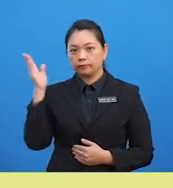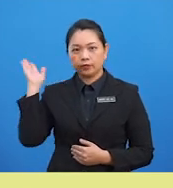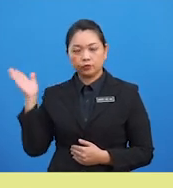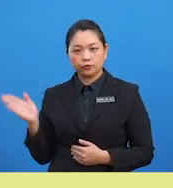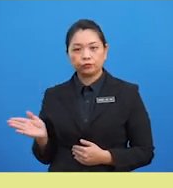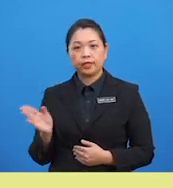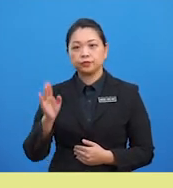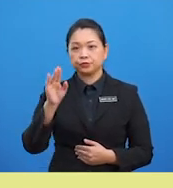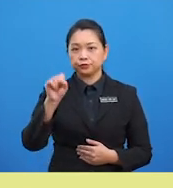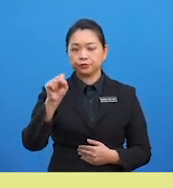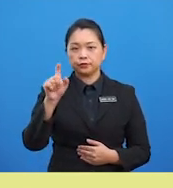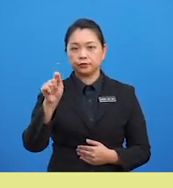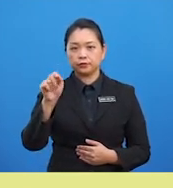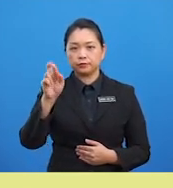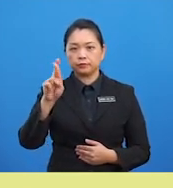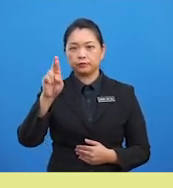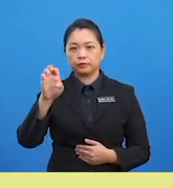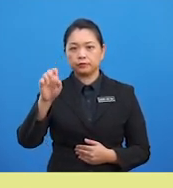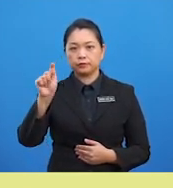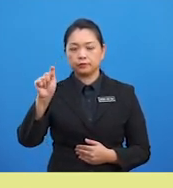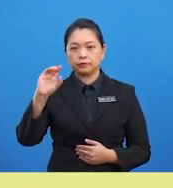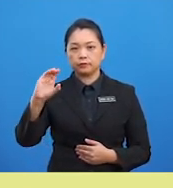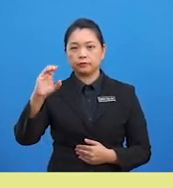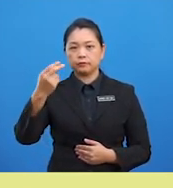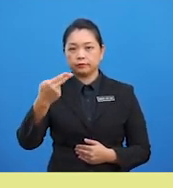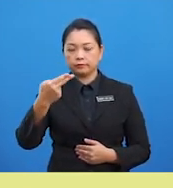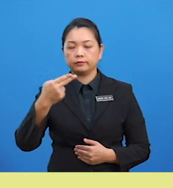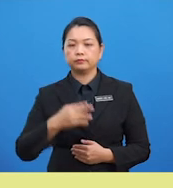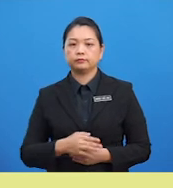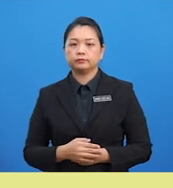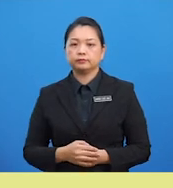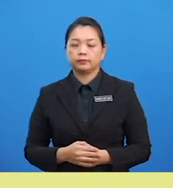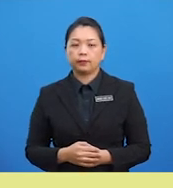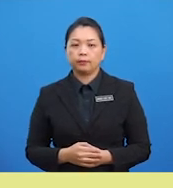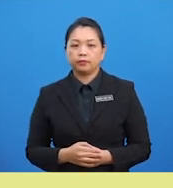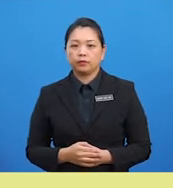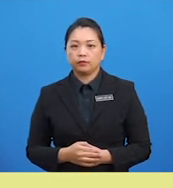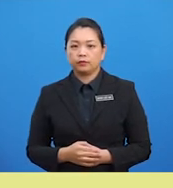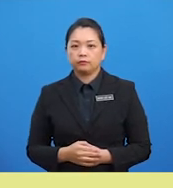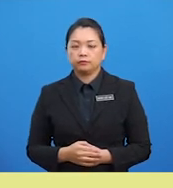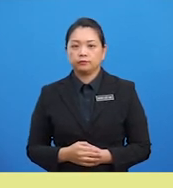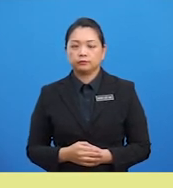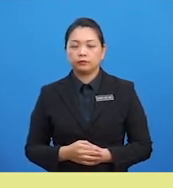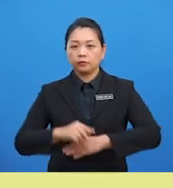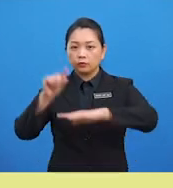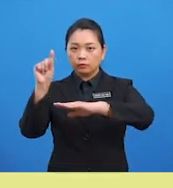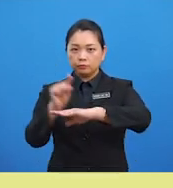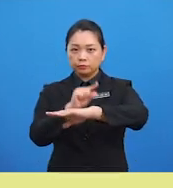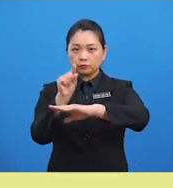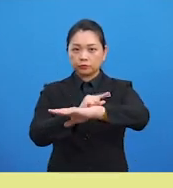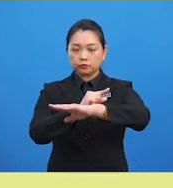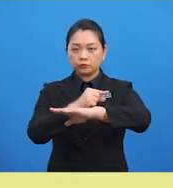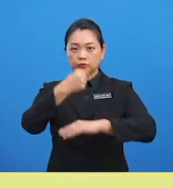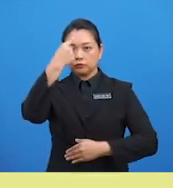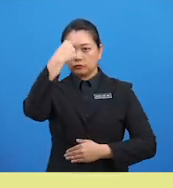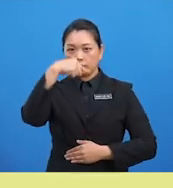iaitu stretch. Stretch digunakan